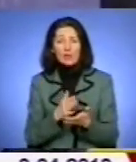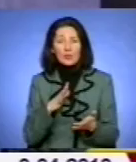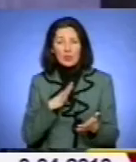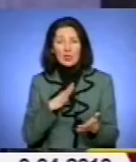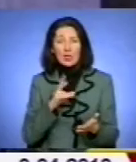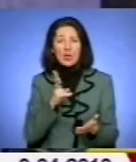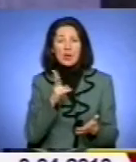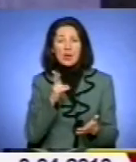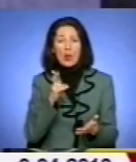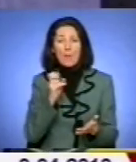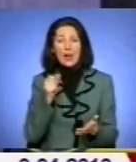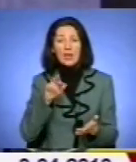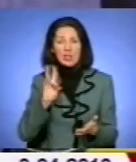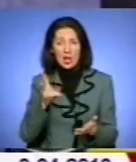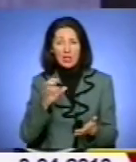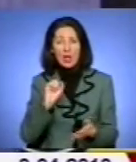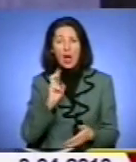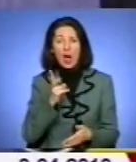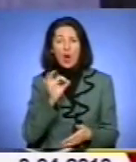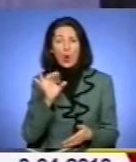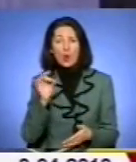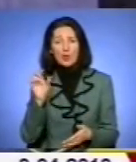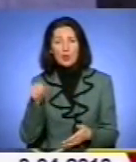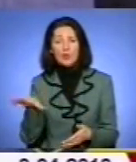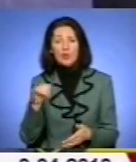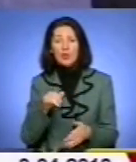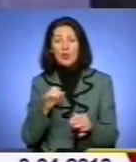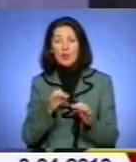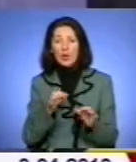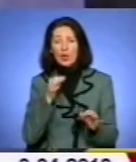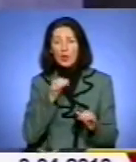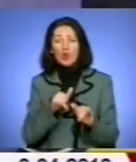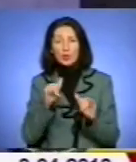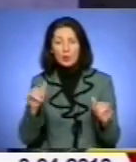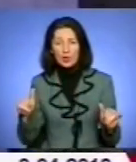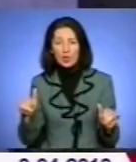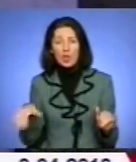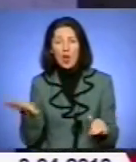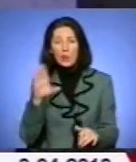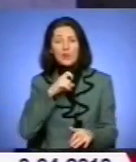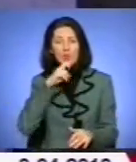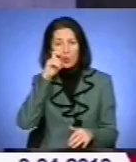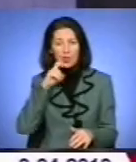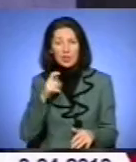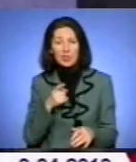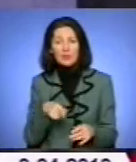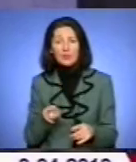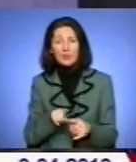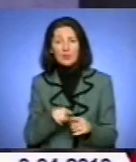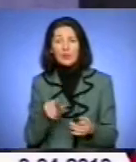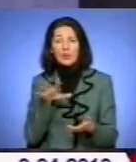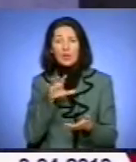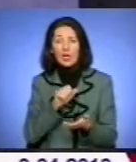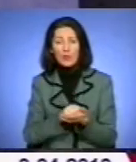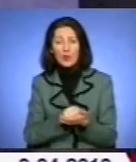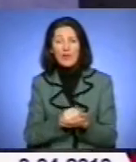акордеон вже розповсюджений і відомий у всьому країні, і цей інструмент завоював таке центральне місце